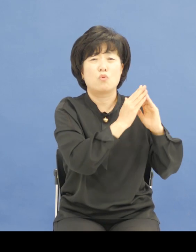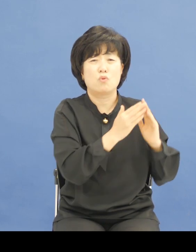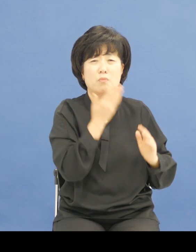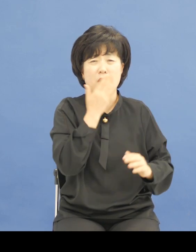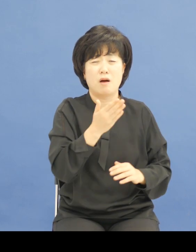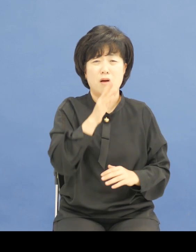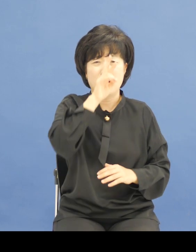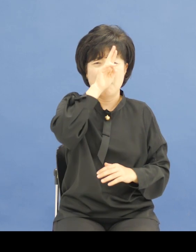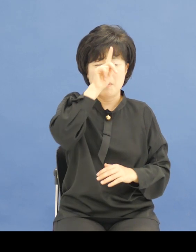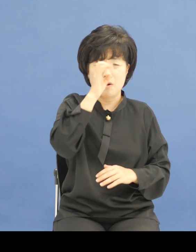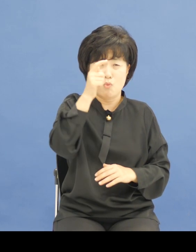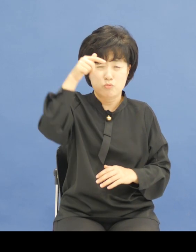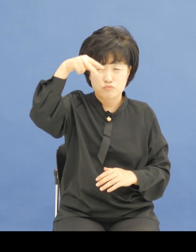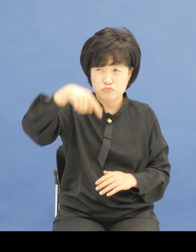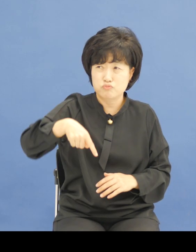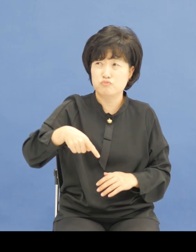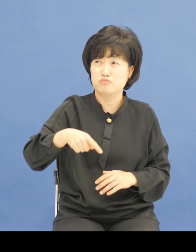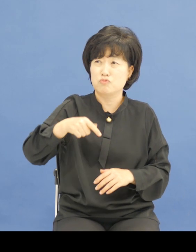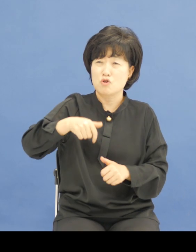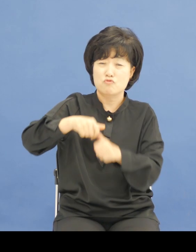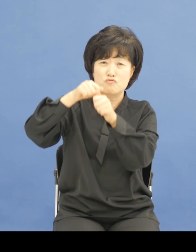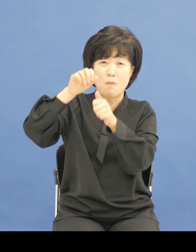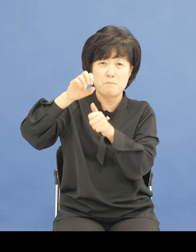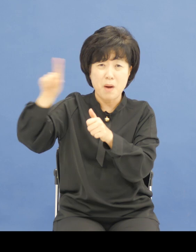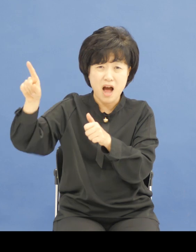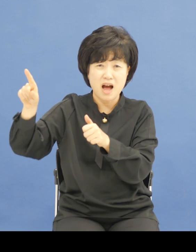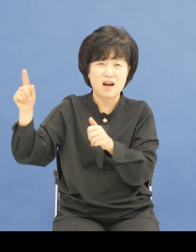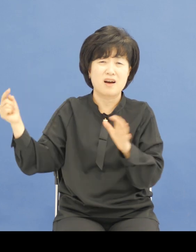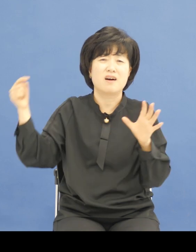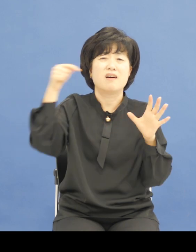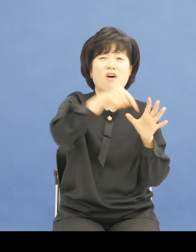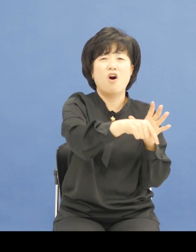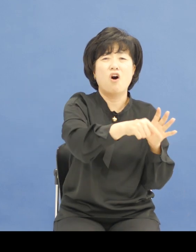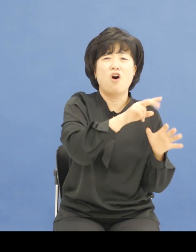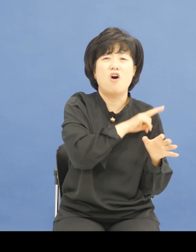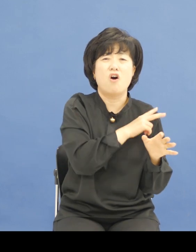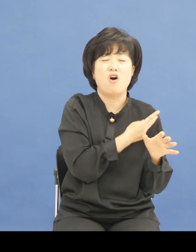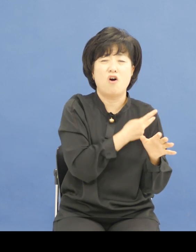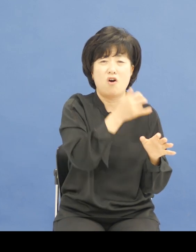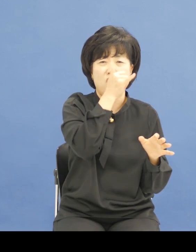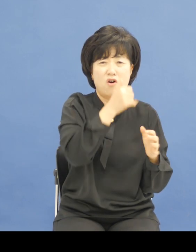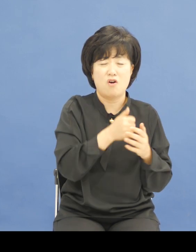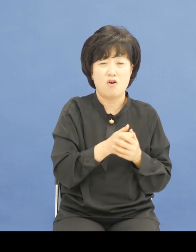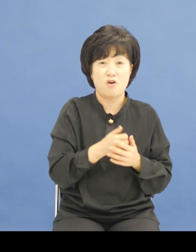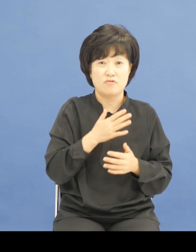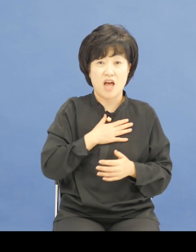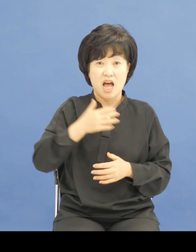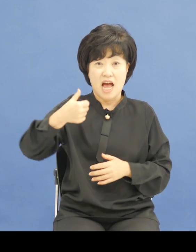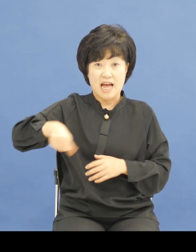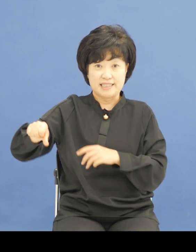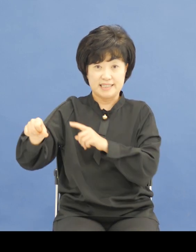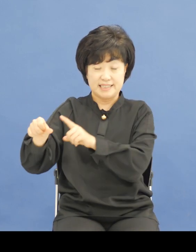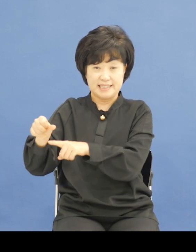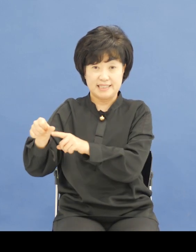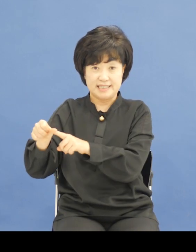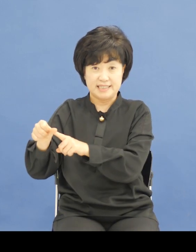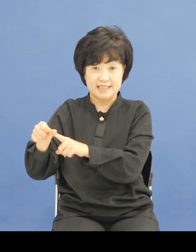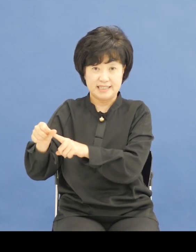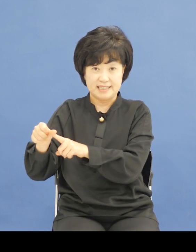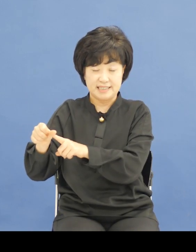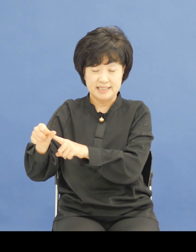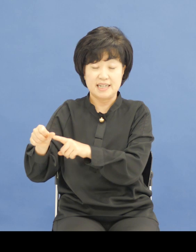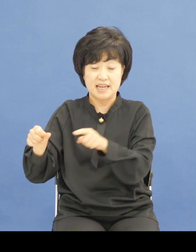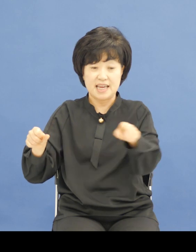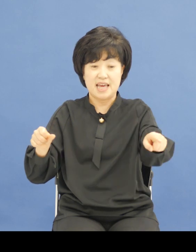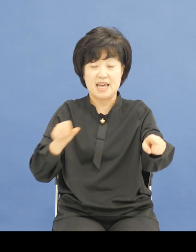뭐 박옥숙 뭐 저기인가 하는 구원파. 구원파가 거기 와 있더래요. 구원파도 거기 가요? 예. 우리 아들한테 내가 그